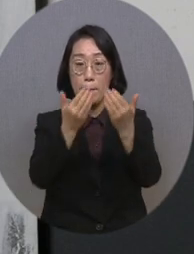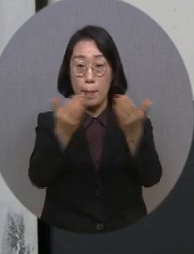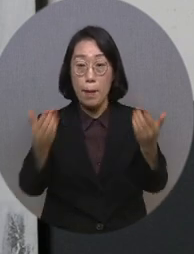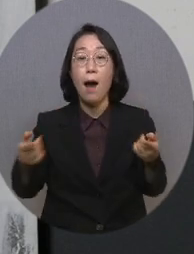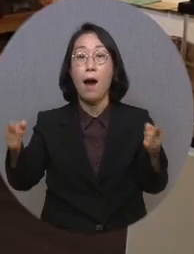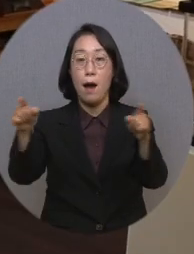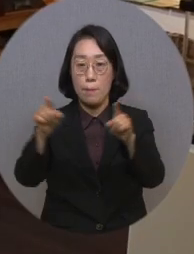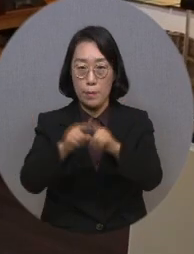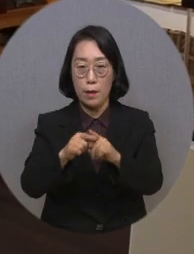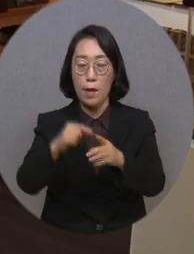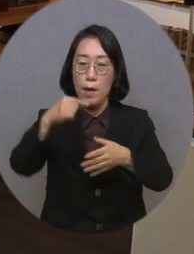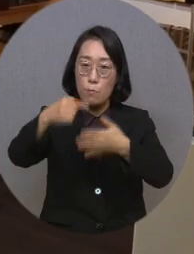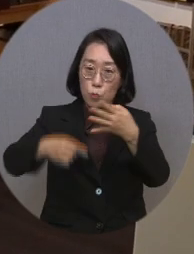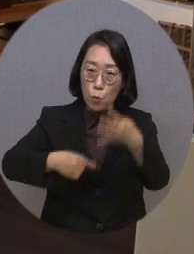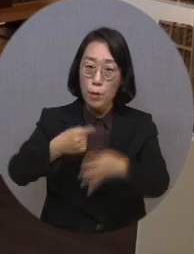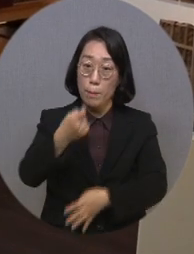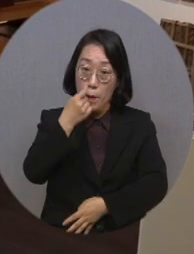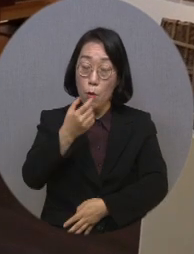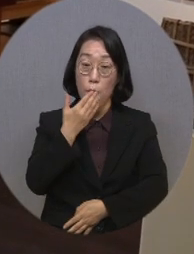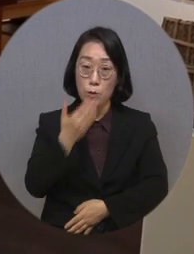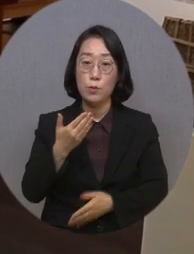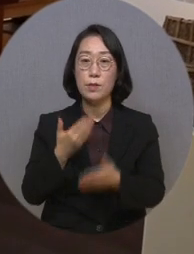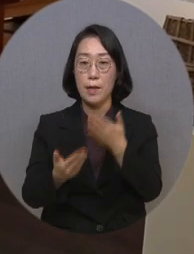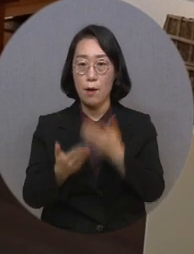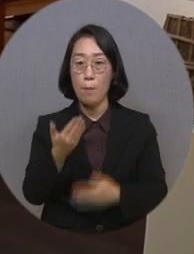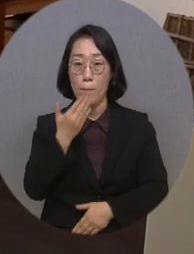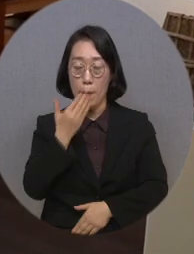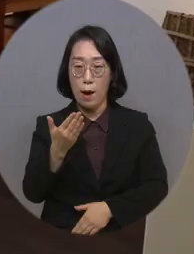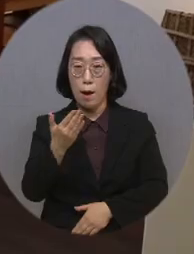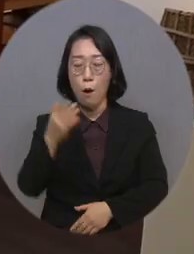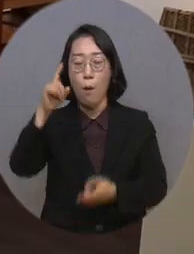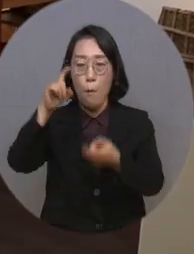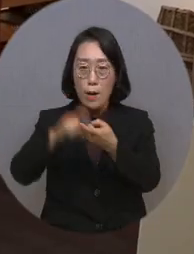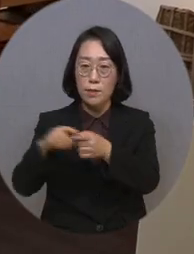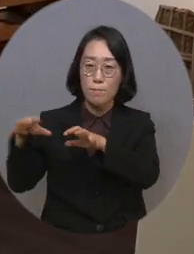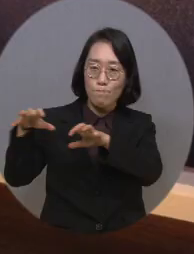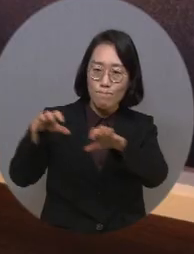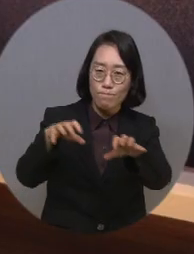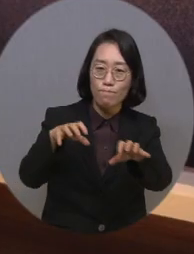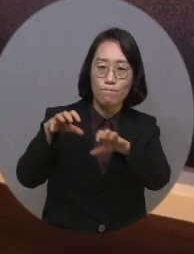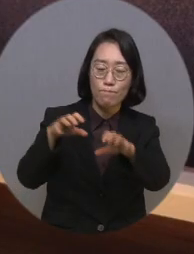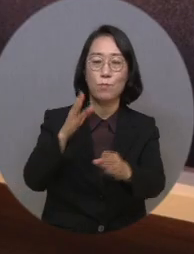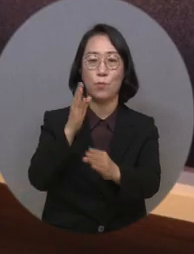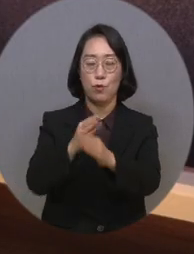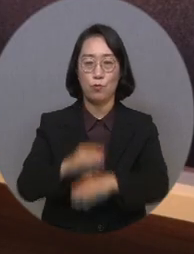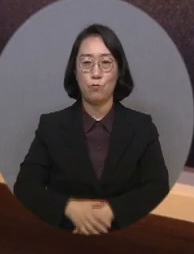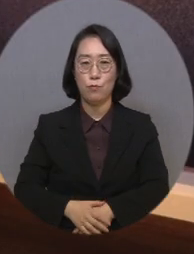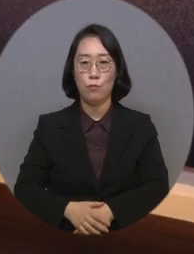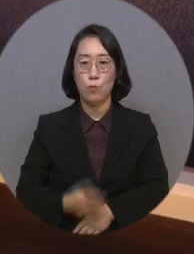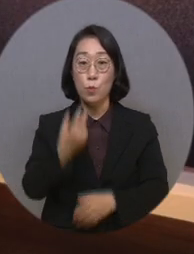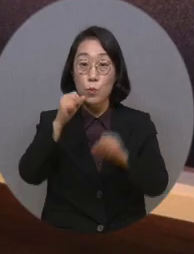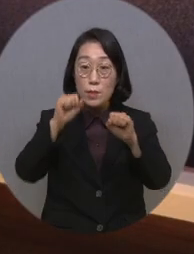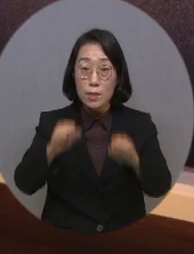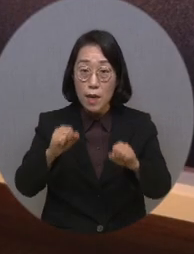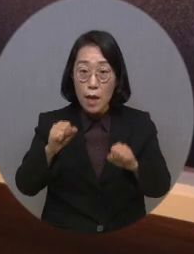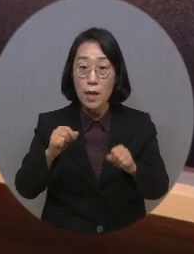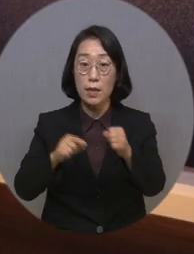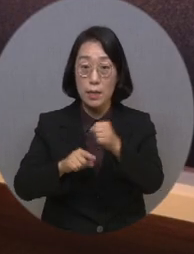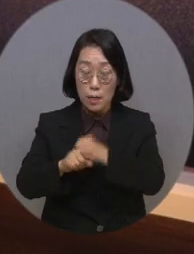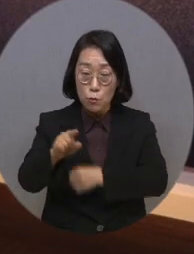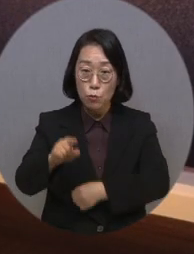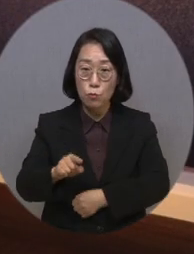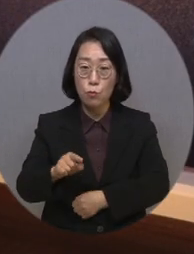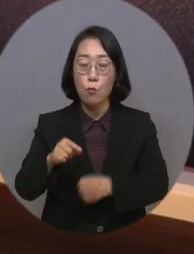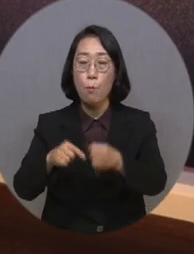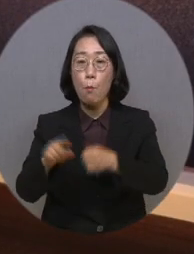프로그램과 함께 다양한 문화 체험을 할 수 있어 관심을 모으고 있습니다. 만물의 존재와 그 존재의